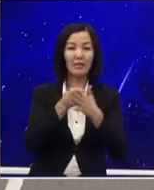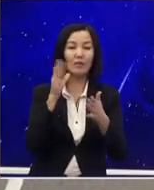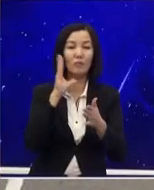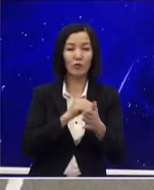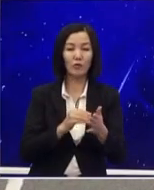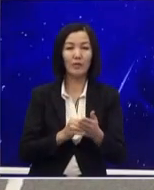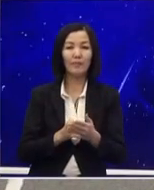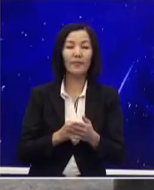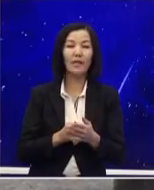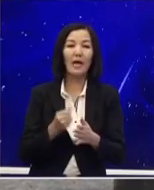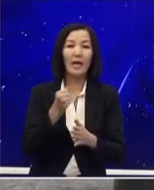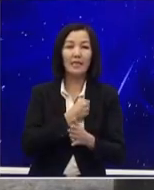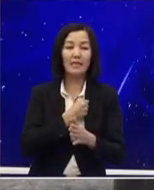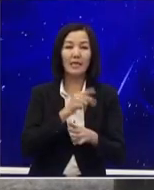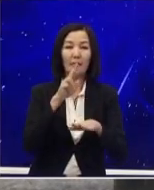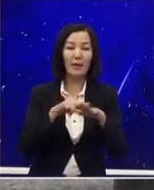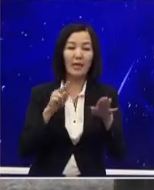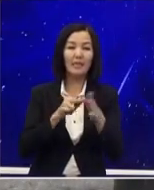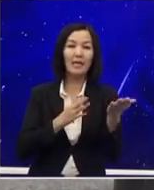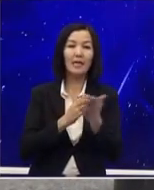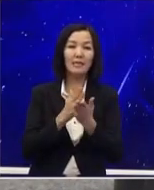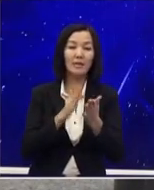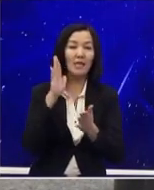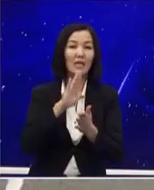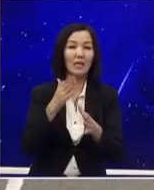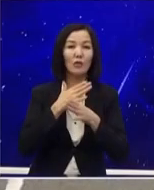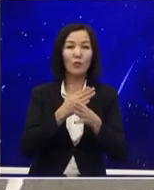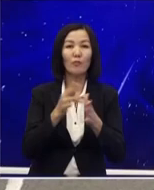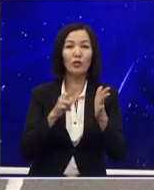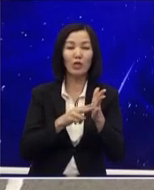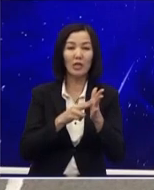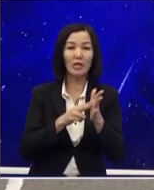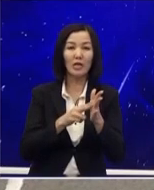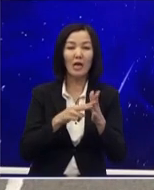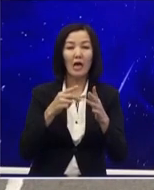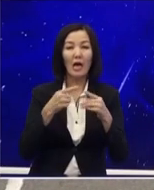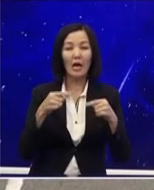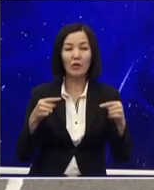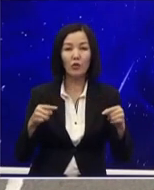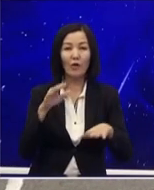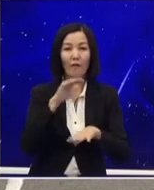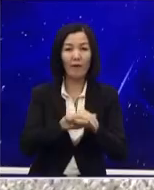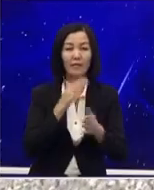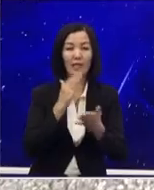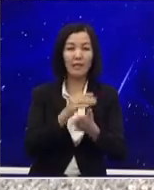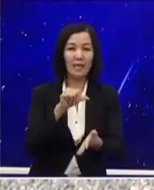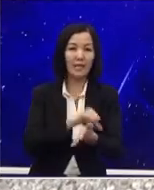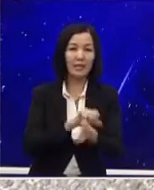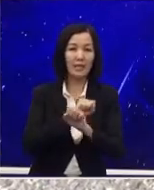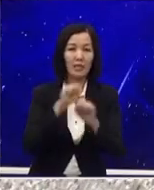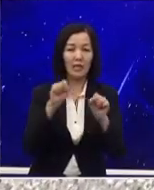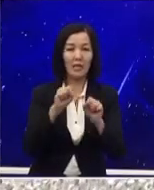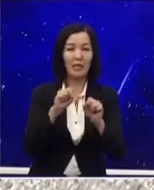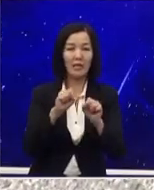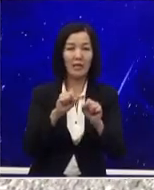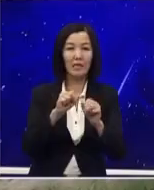Әскери полиция бөлімінің қызметкерлері әр жылдары қызметтік иттердің арқасында жеті құқық бұзушылықты анықтаған. Оның ішінде есірткі мен жарылғыш заттарды